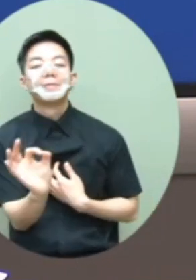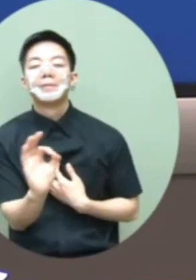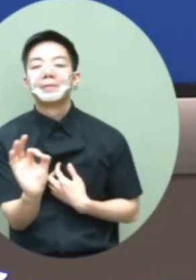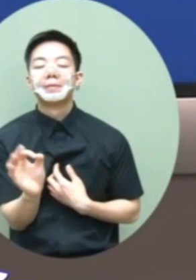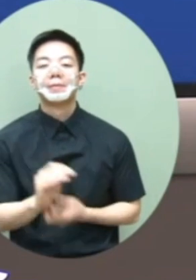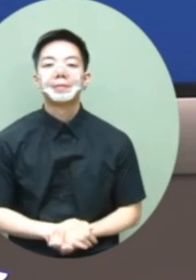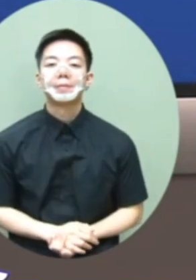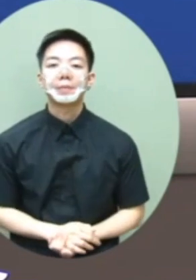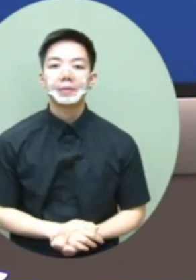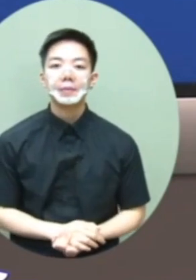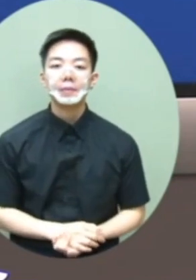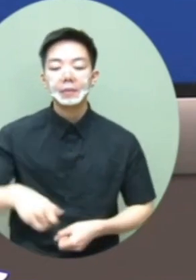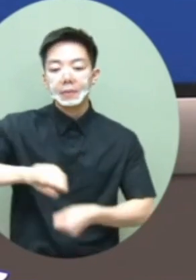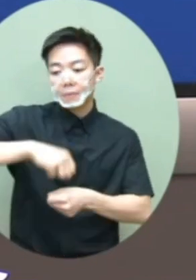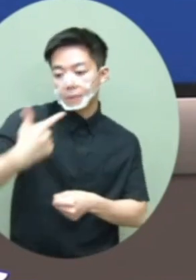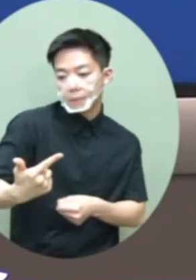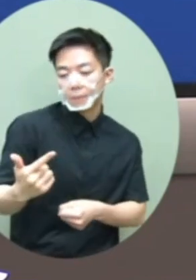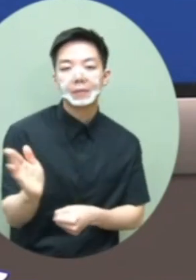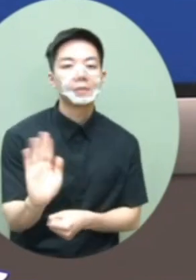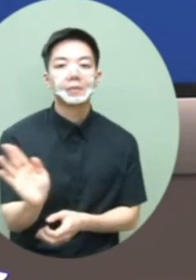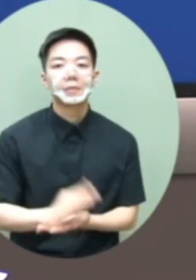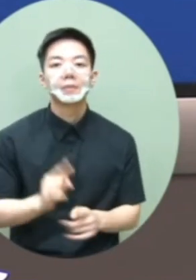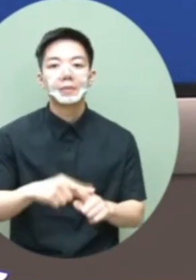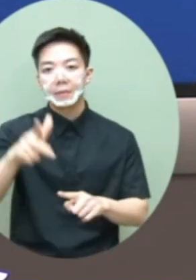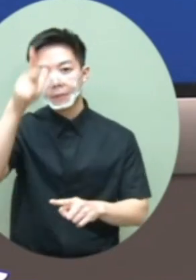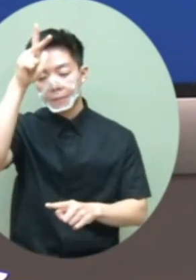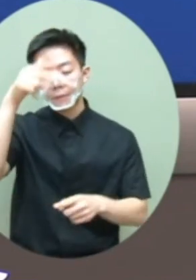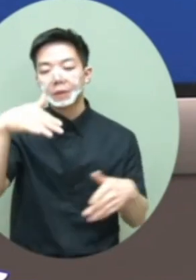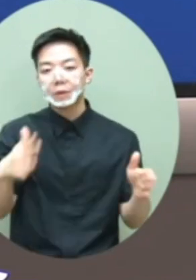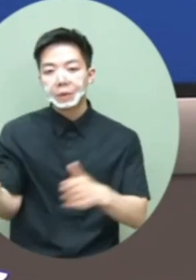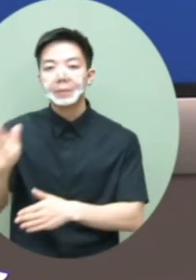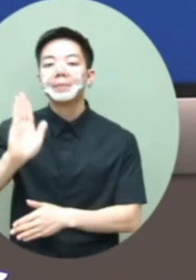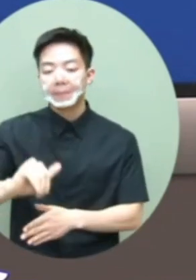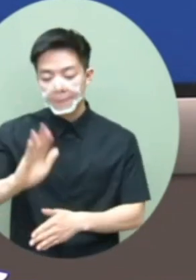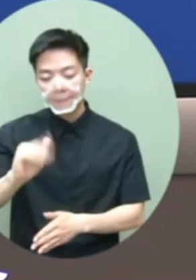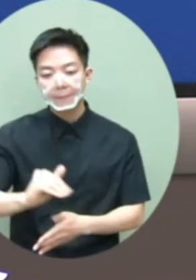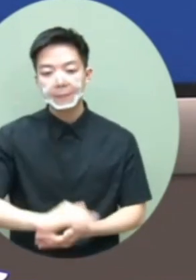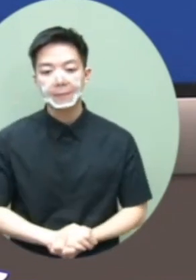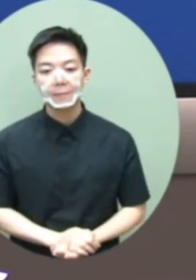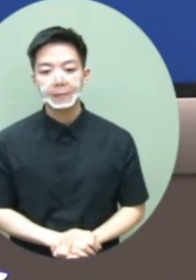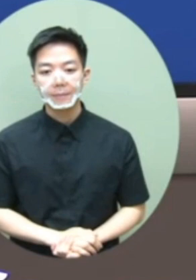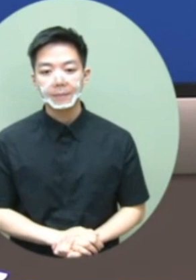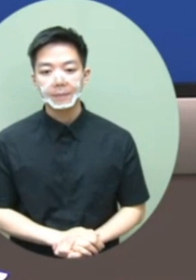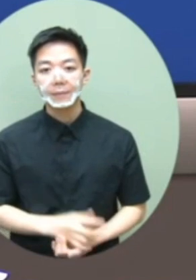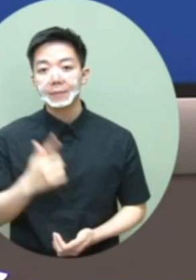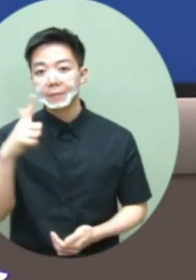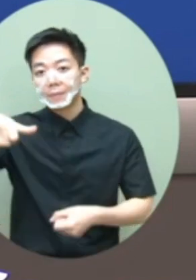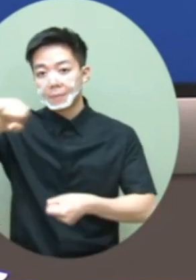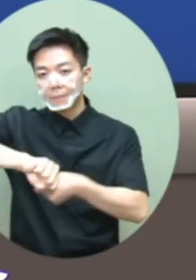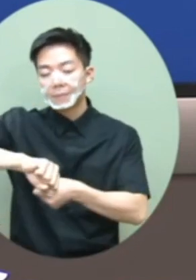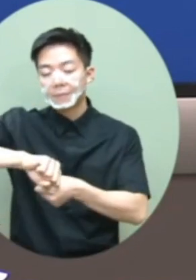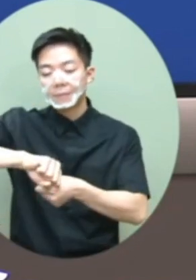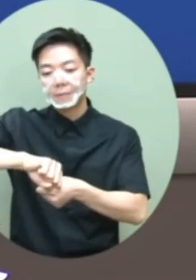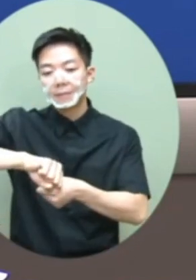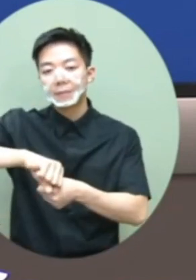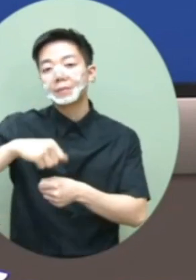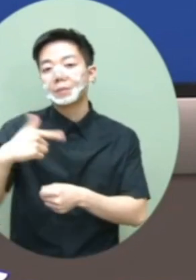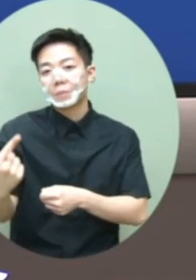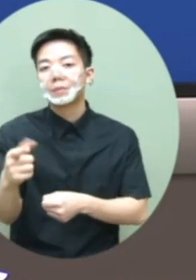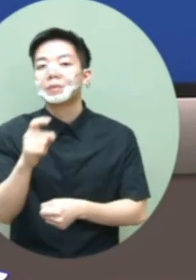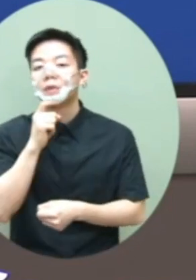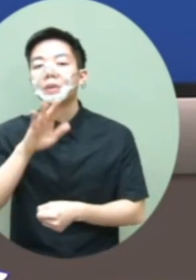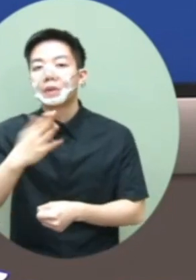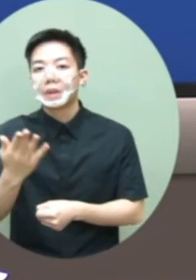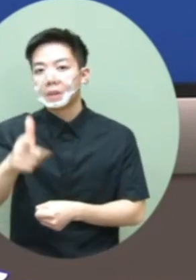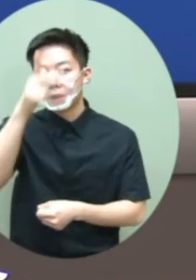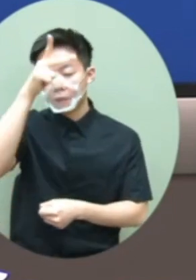好好喺我哋能力以內咧，能夠處理到嘅額外。情報的陽性的